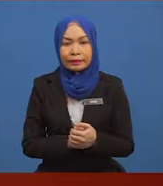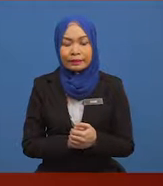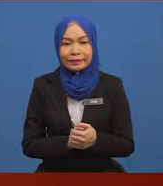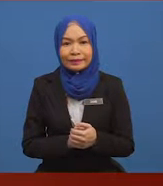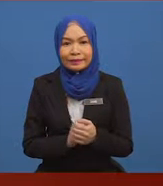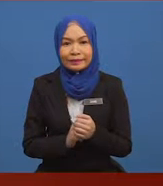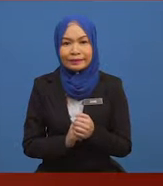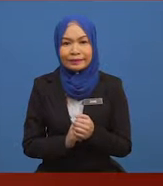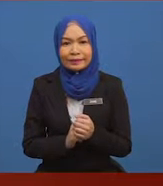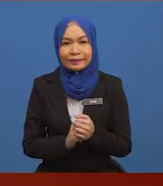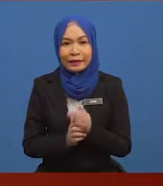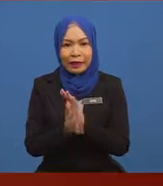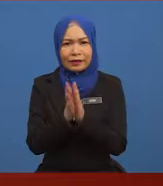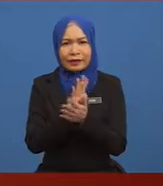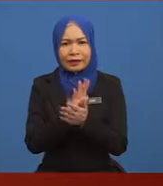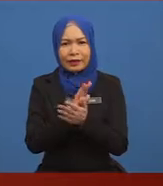berubah menjadi keruh.